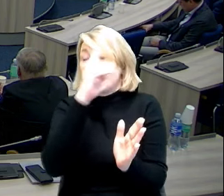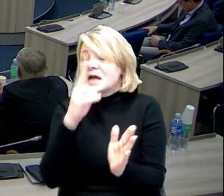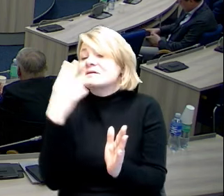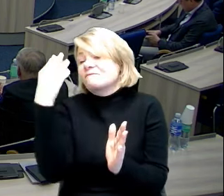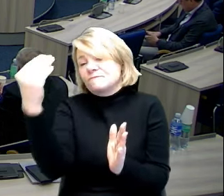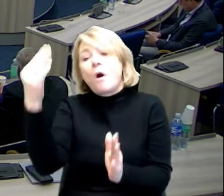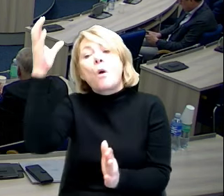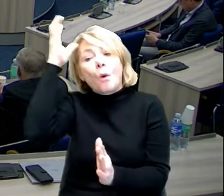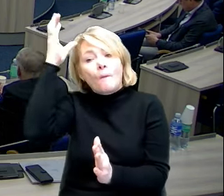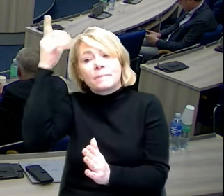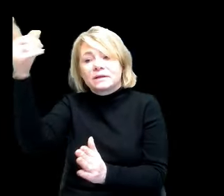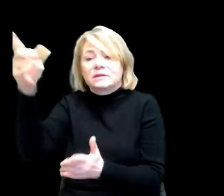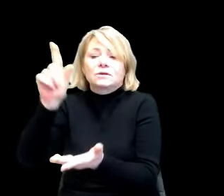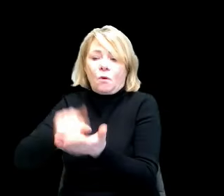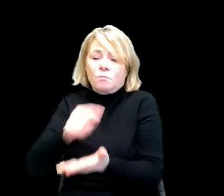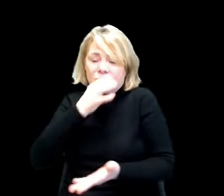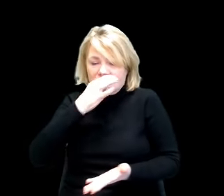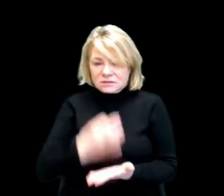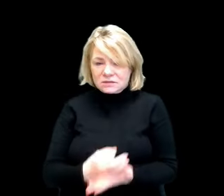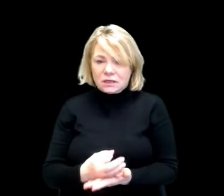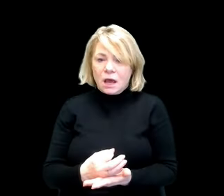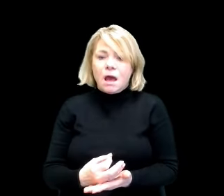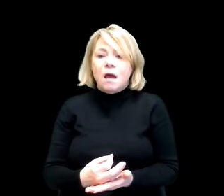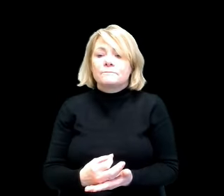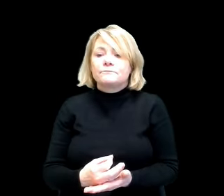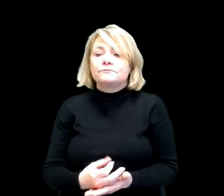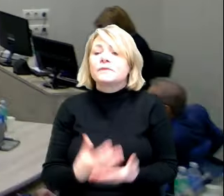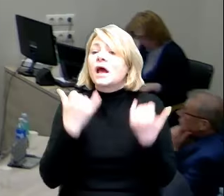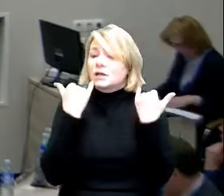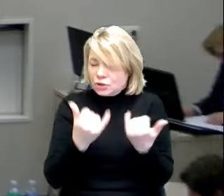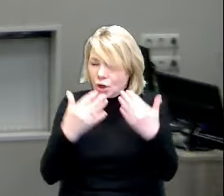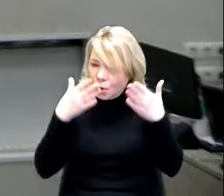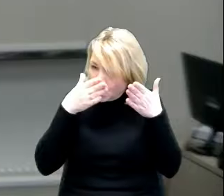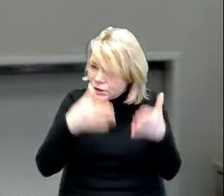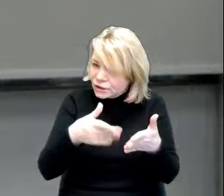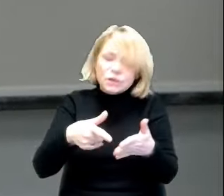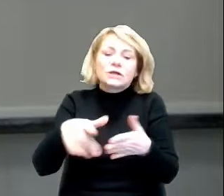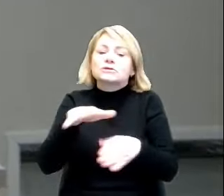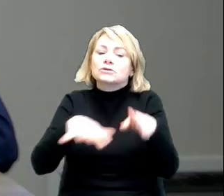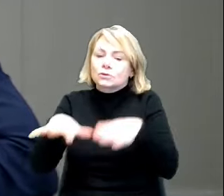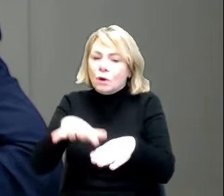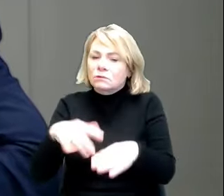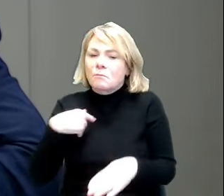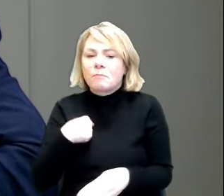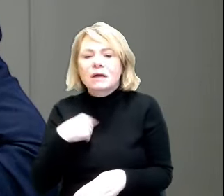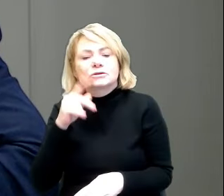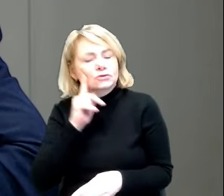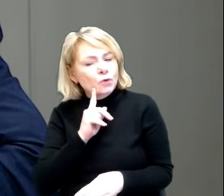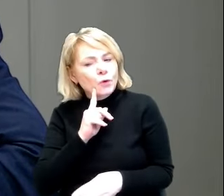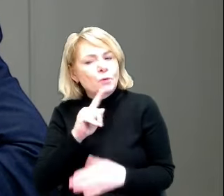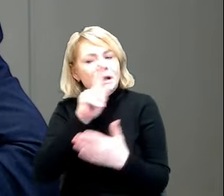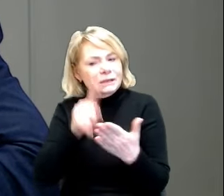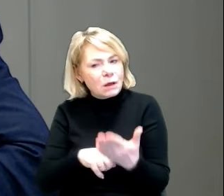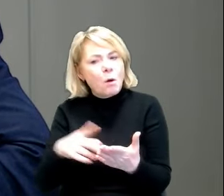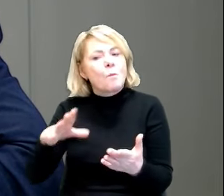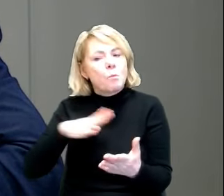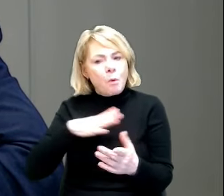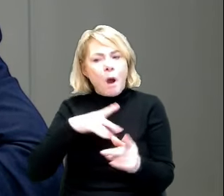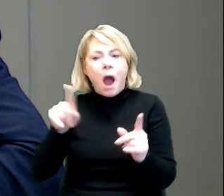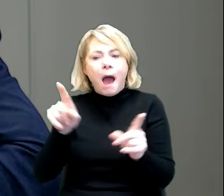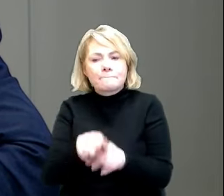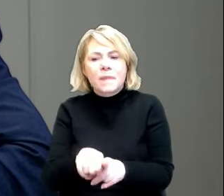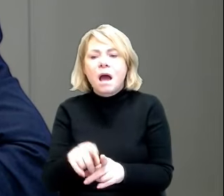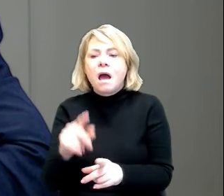situacijos noriu pažymėti kad šiuo atveju ar nebuvo viršyti įgaliojimai priimant sprendimus yra pradėtas tarnybinis